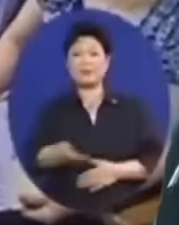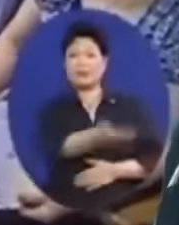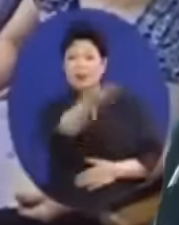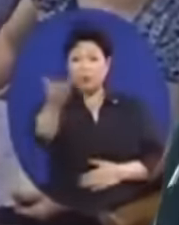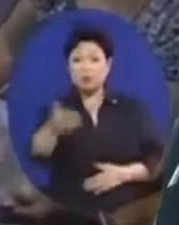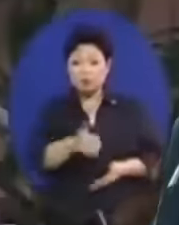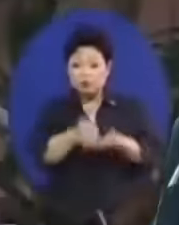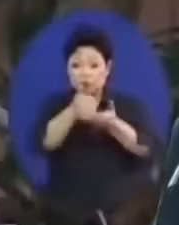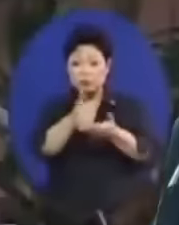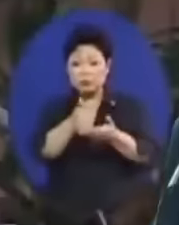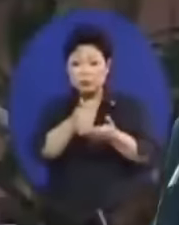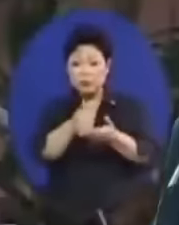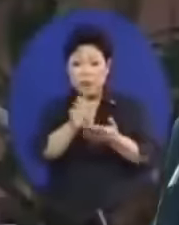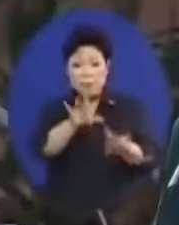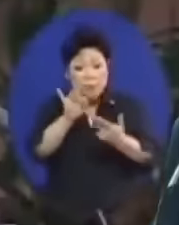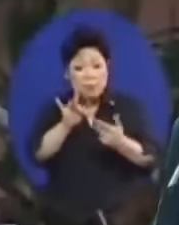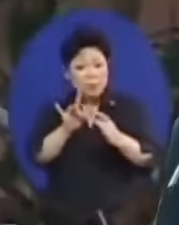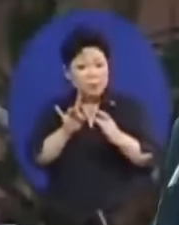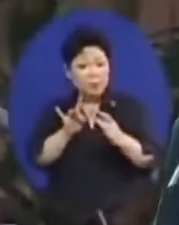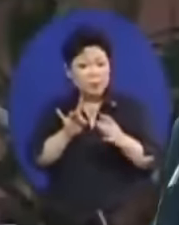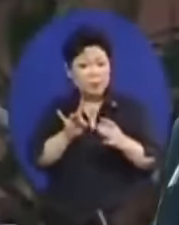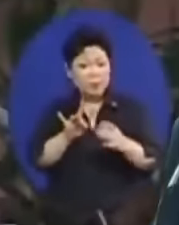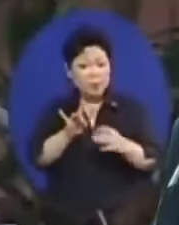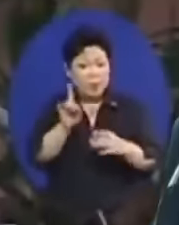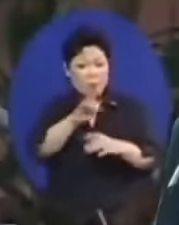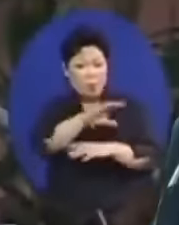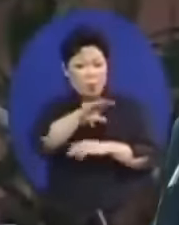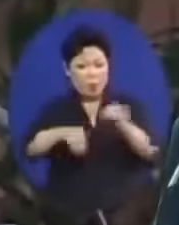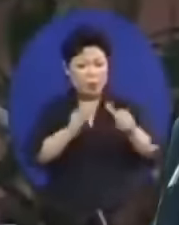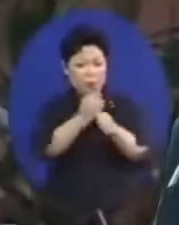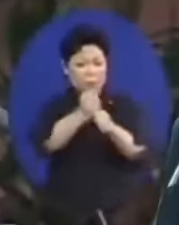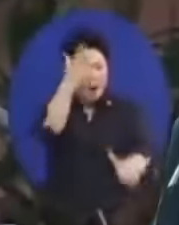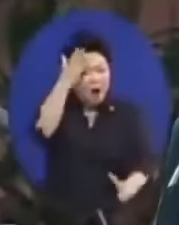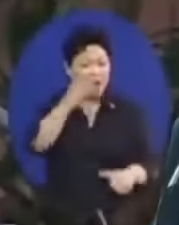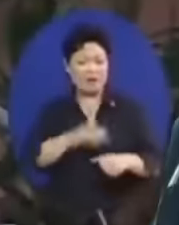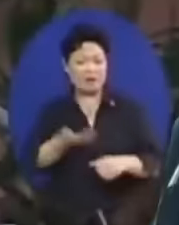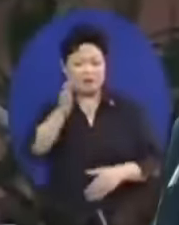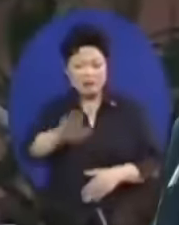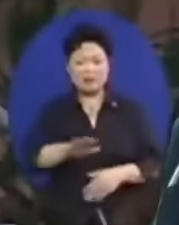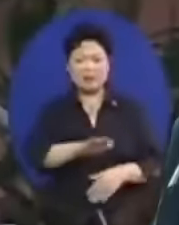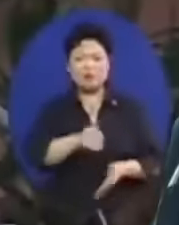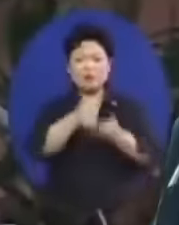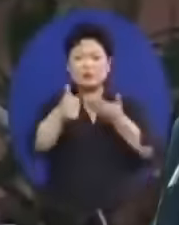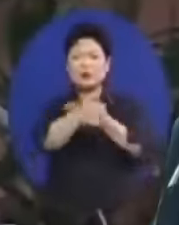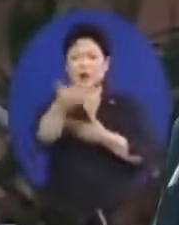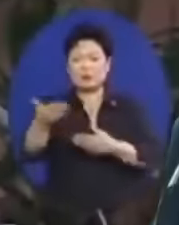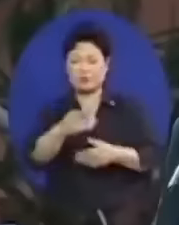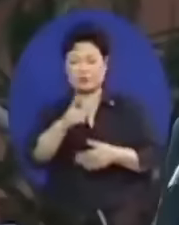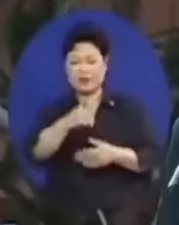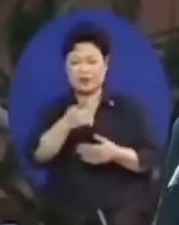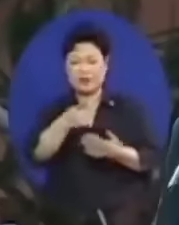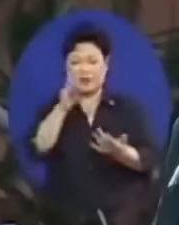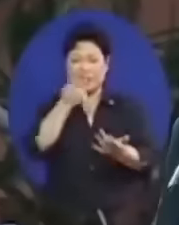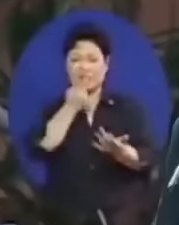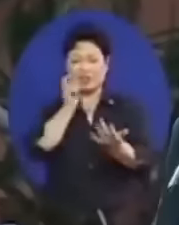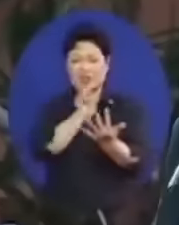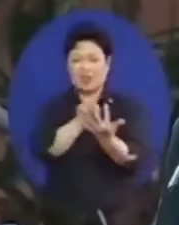여러분이 주님을 택했으면 놓쳐버릴 수가 있습니다. 주님이 여러분을 택해서 여러분을 잡고